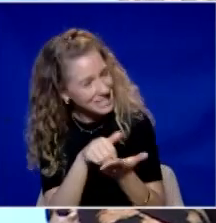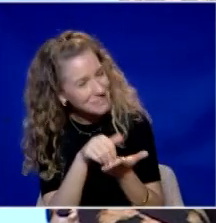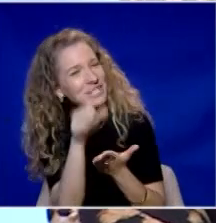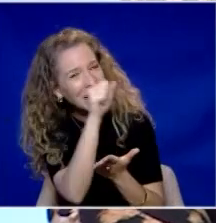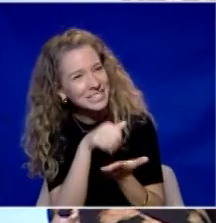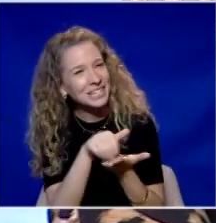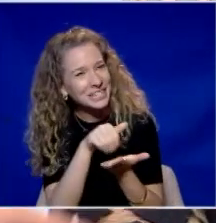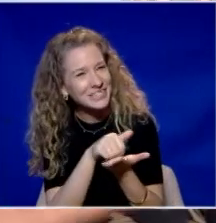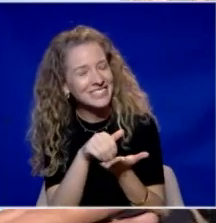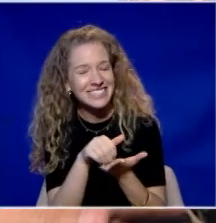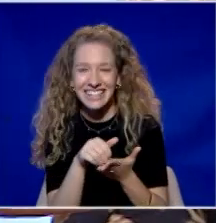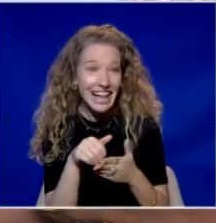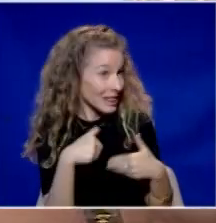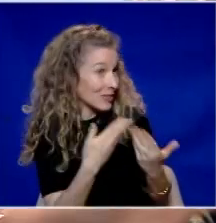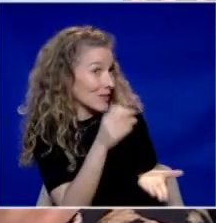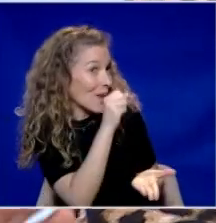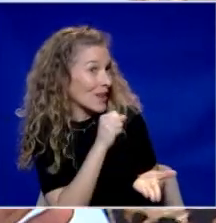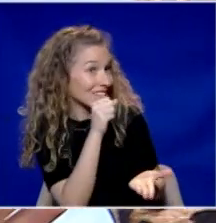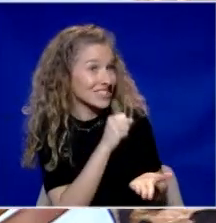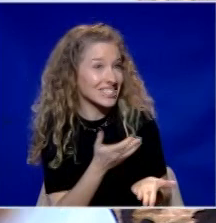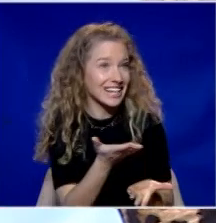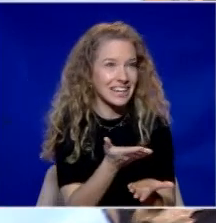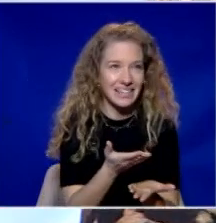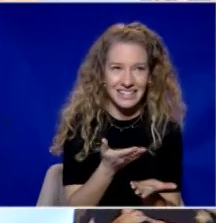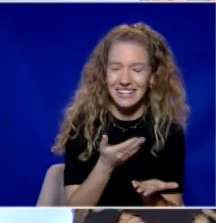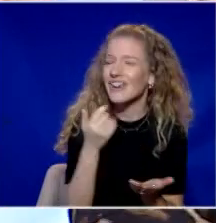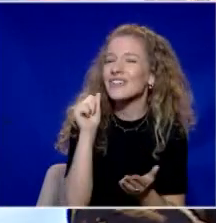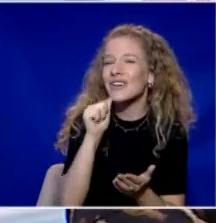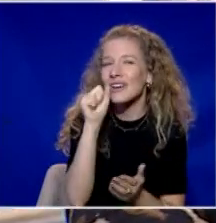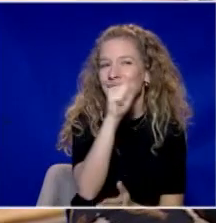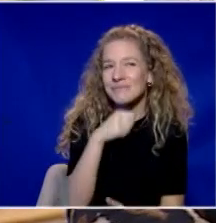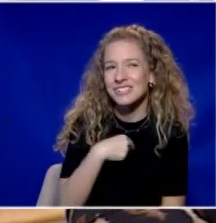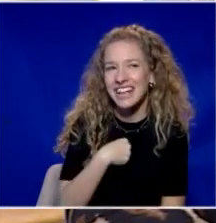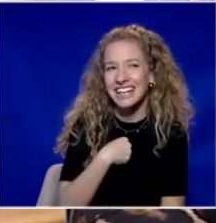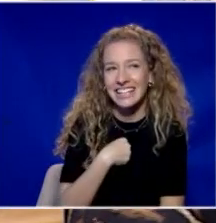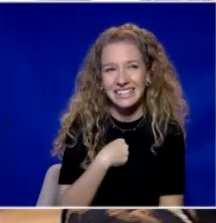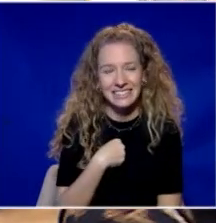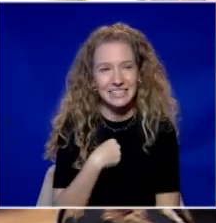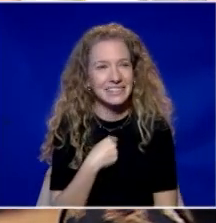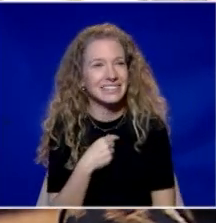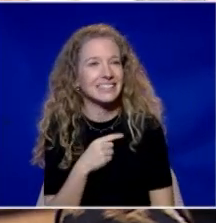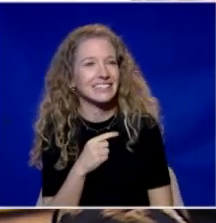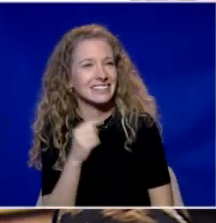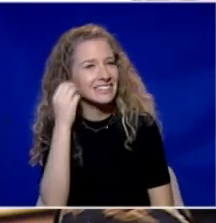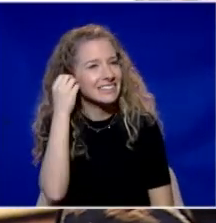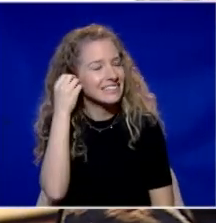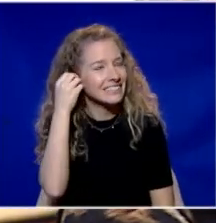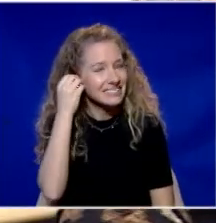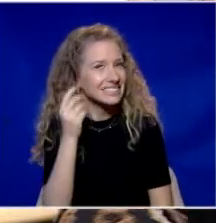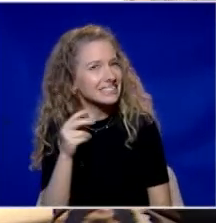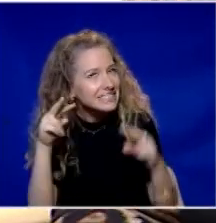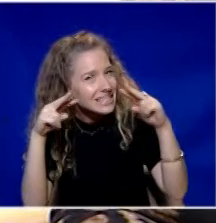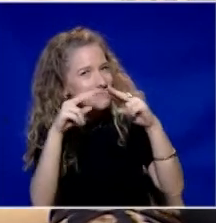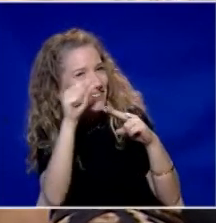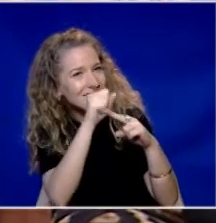תמשיך לשיר. אני רוצה, תקשיבי, את לא רואה מה הוא עושה פה. הוא כל יום שר לי. שיר אהבה אליי. שיר, תגיד מה כתב את השיר. אתה יכול להסתכל לה בעיניים ולהשמיע